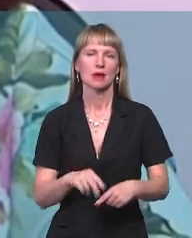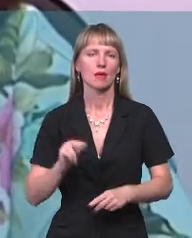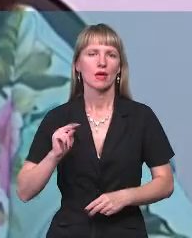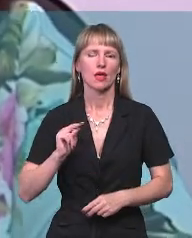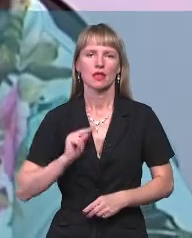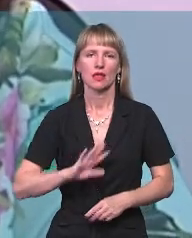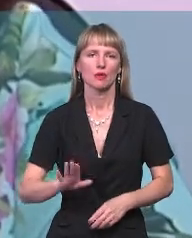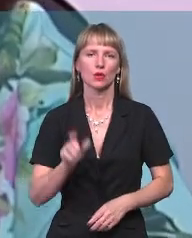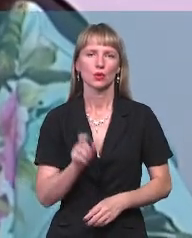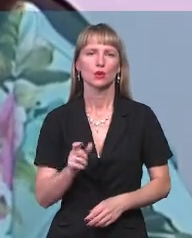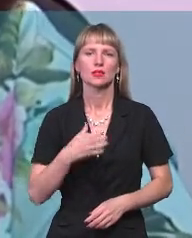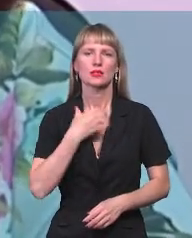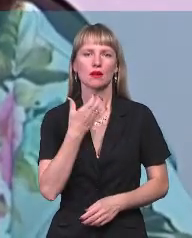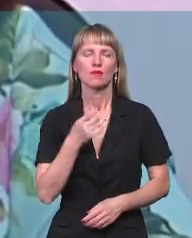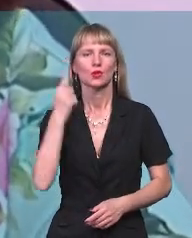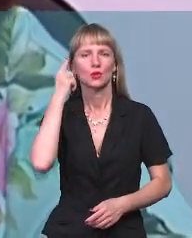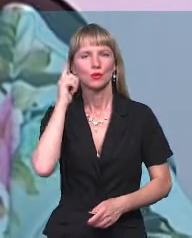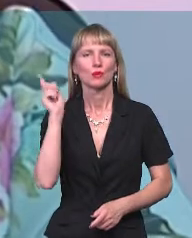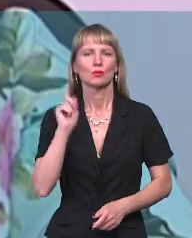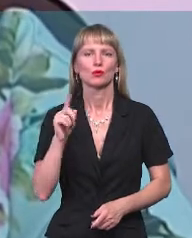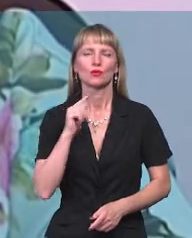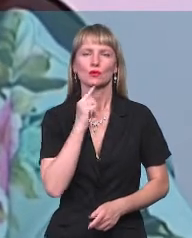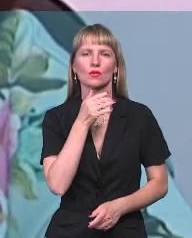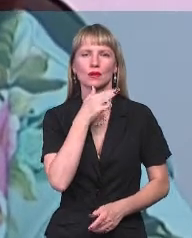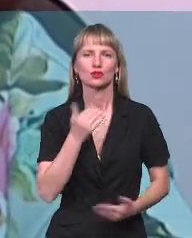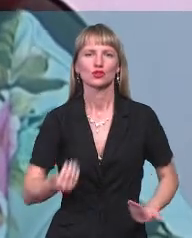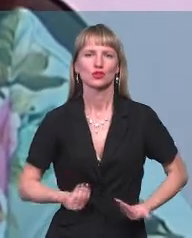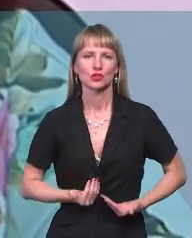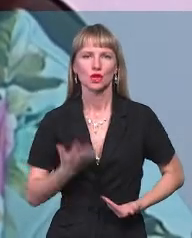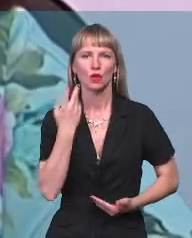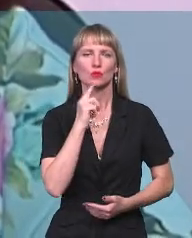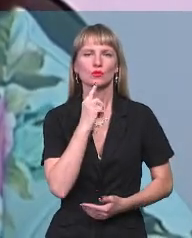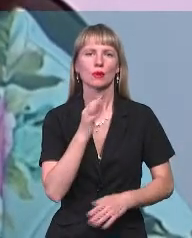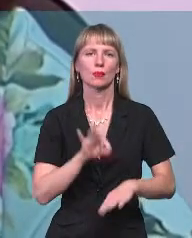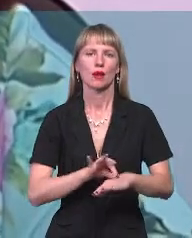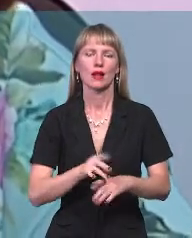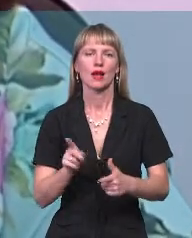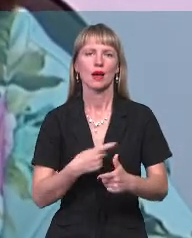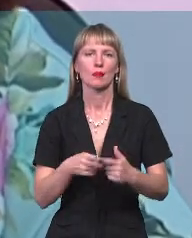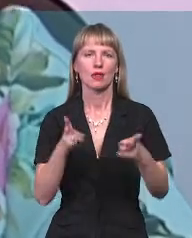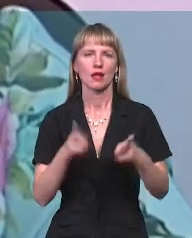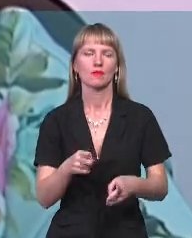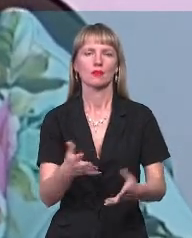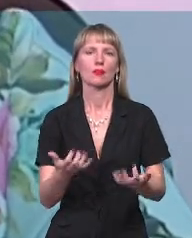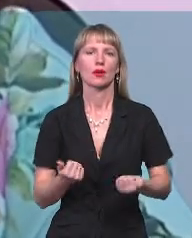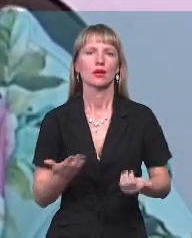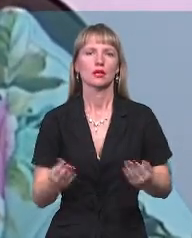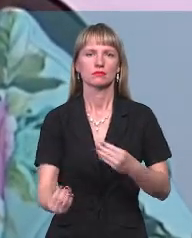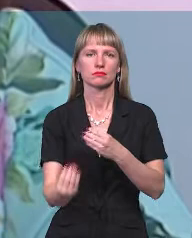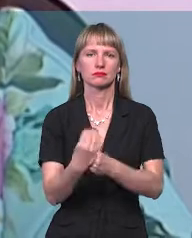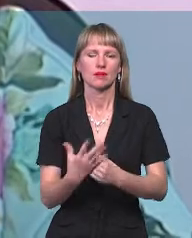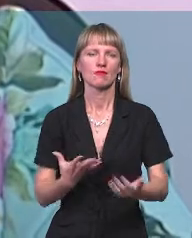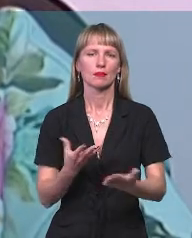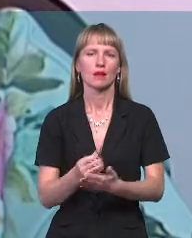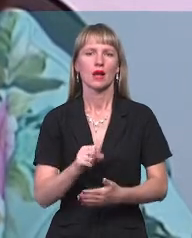непрацездатності. Люди страхуються в надії, що у скрутний момент життя, коли важка хвороба або травма, вони отримують якісь додаткові